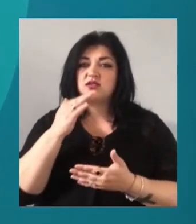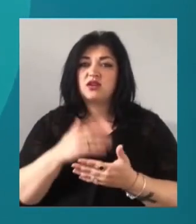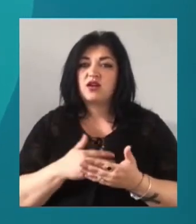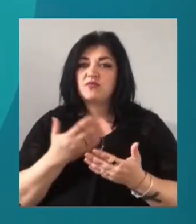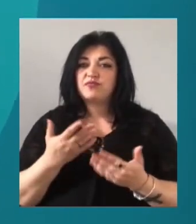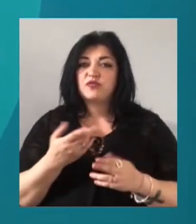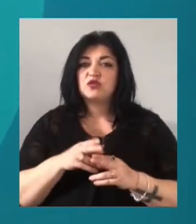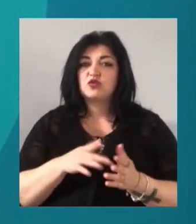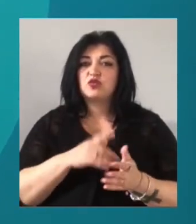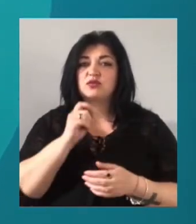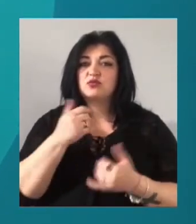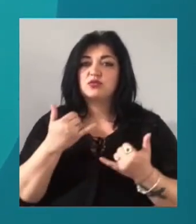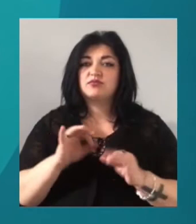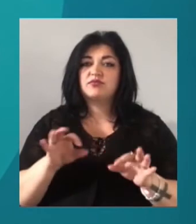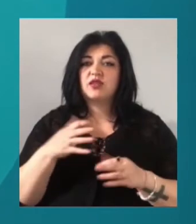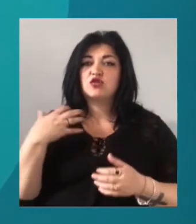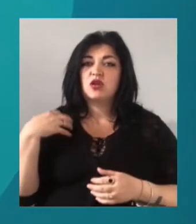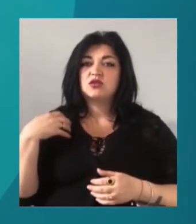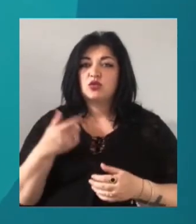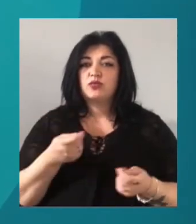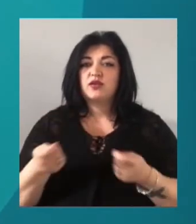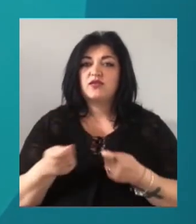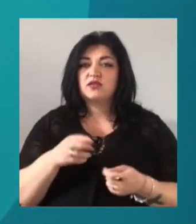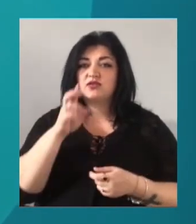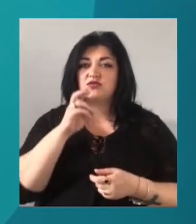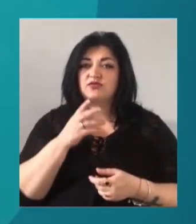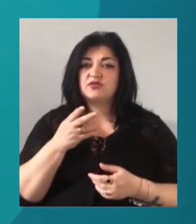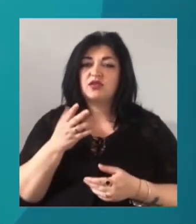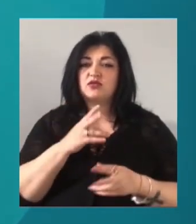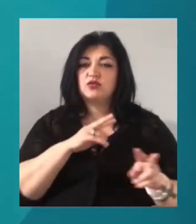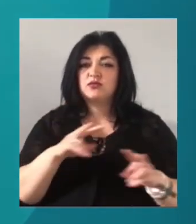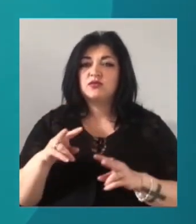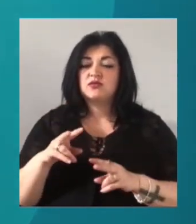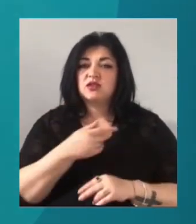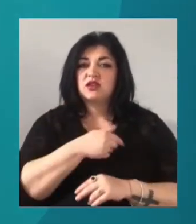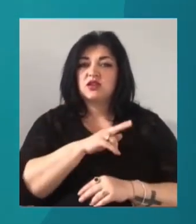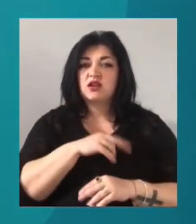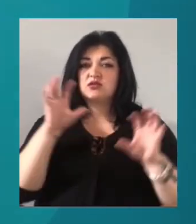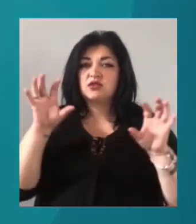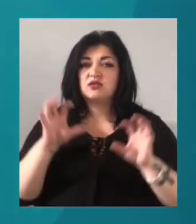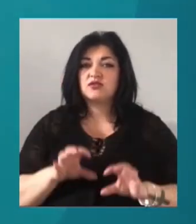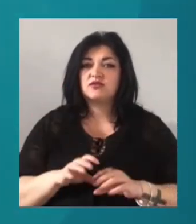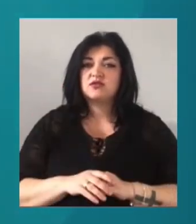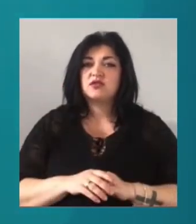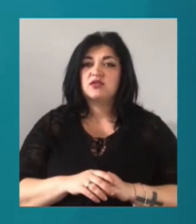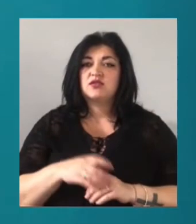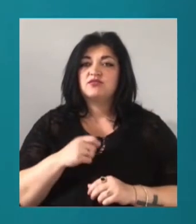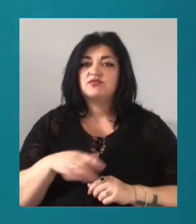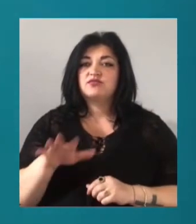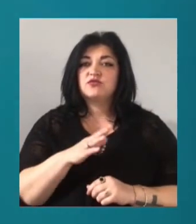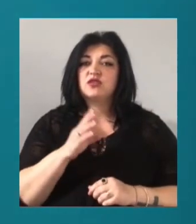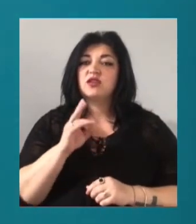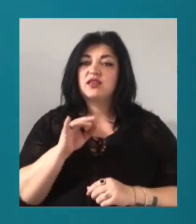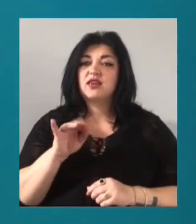Суспільного розповіла начальниця управління Держнагляду за дотриманням санітарного законодавства Держпродспоживслужби Одещини Лідія